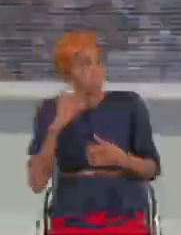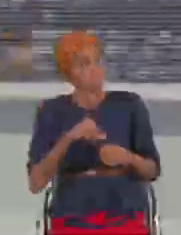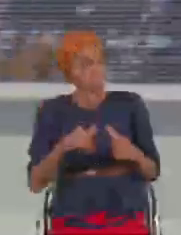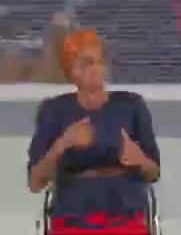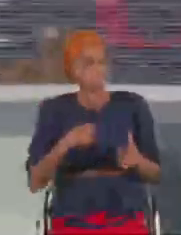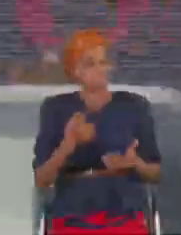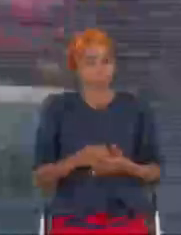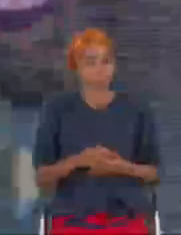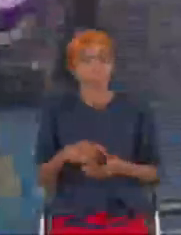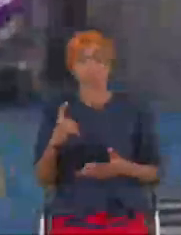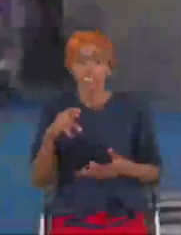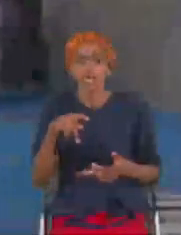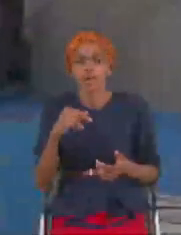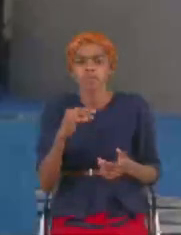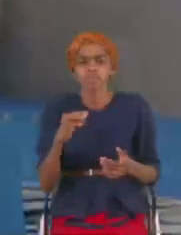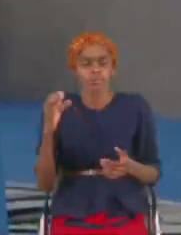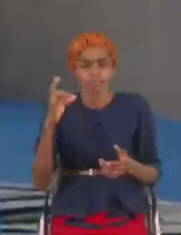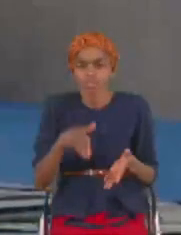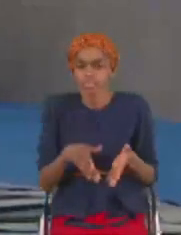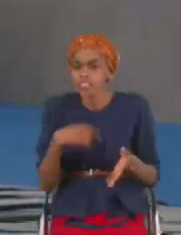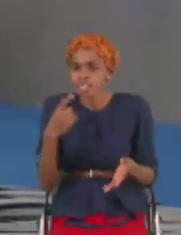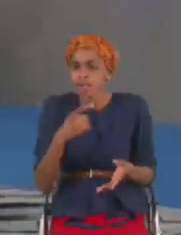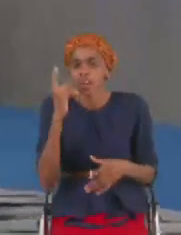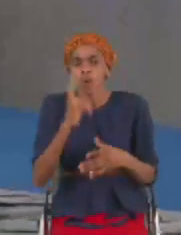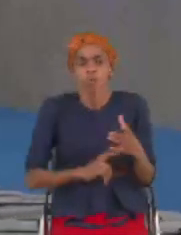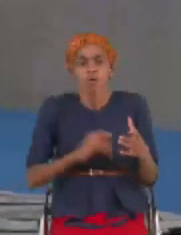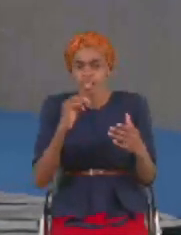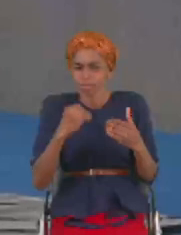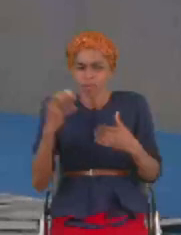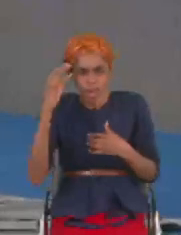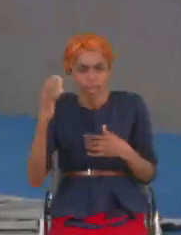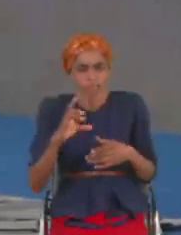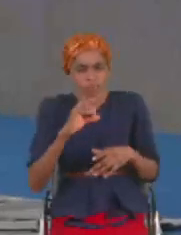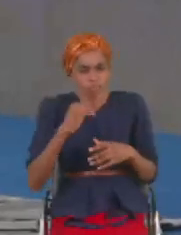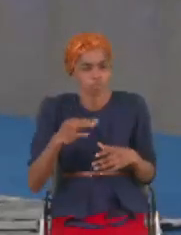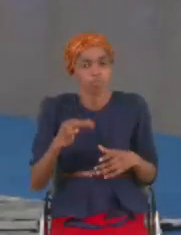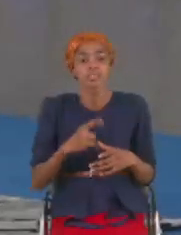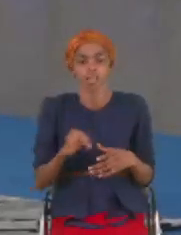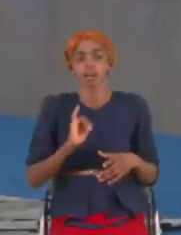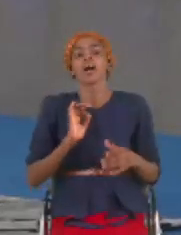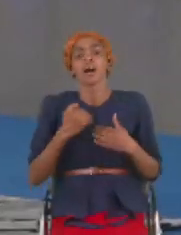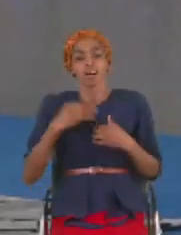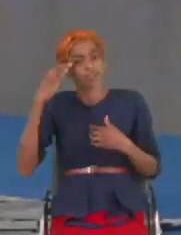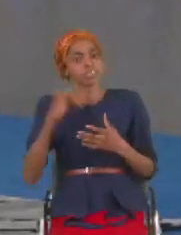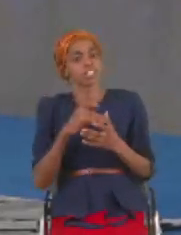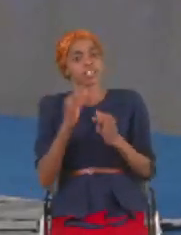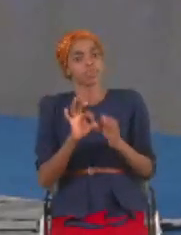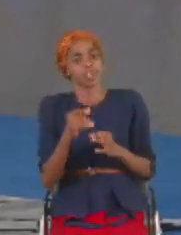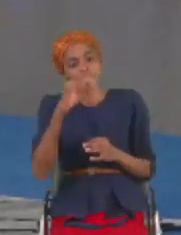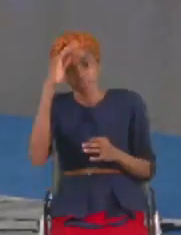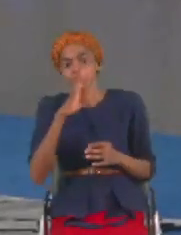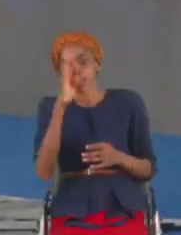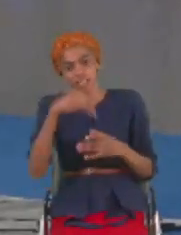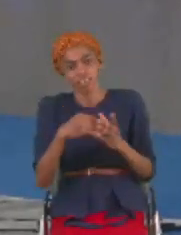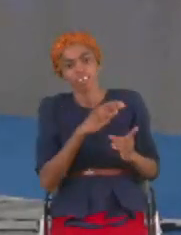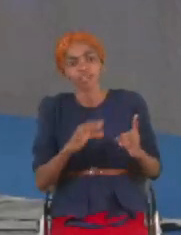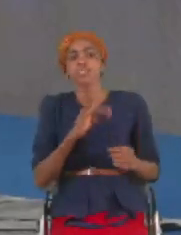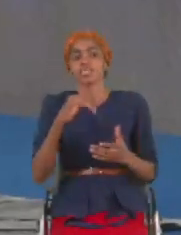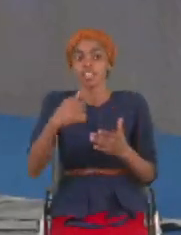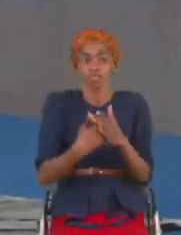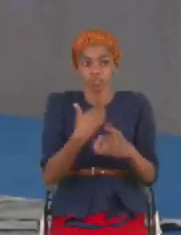paul qu'est ce que tu as entendu de moi j'ai entendu que si quelqu'un est en christ il est une nouvelle créature